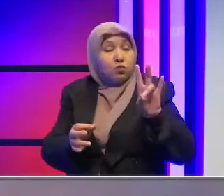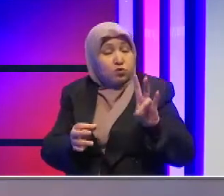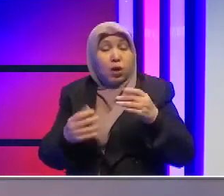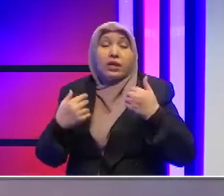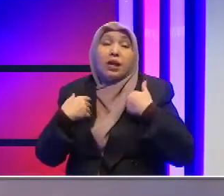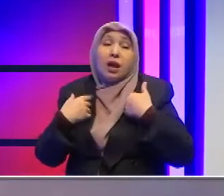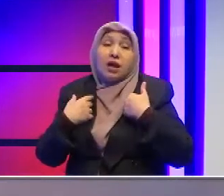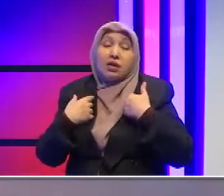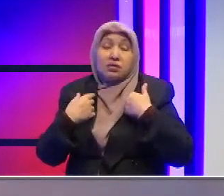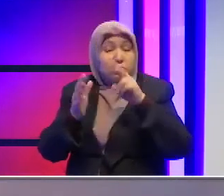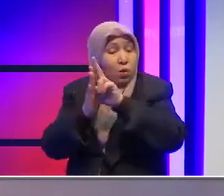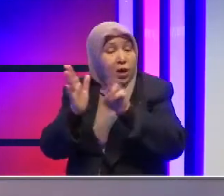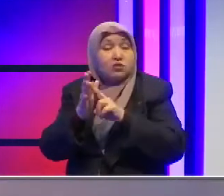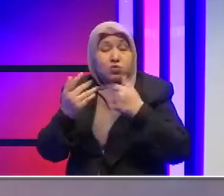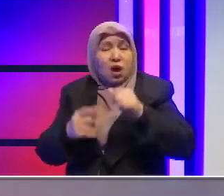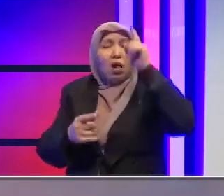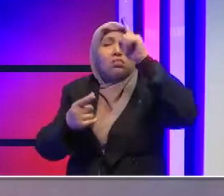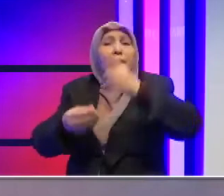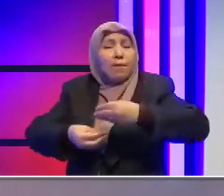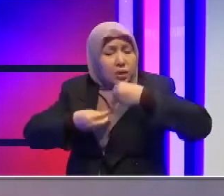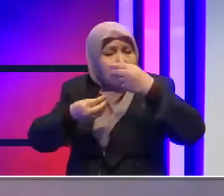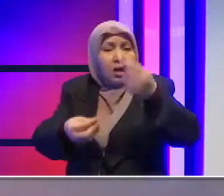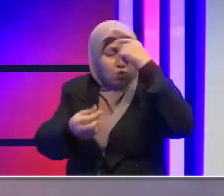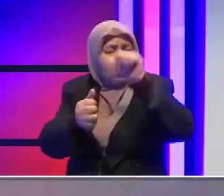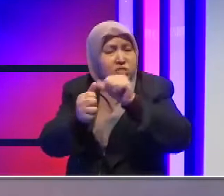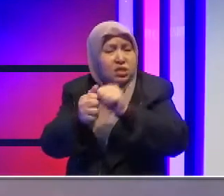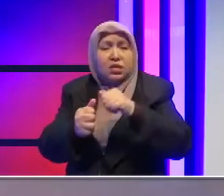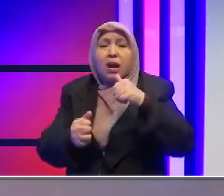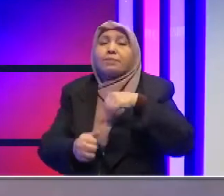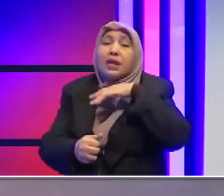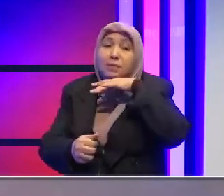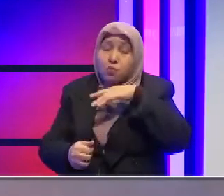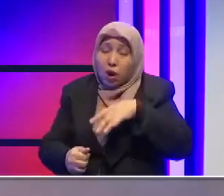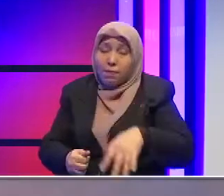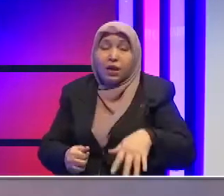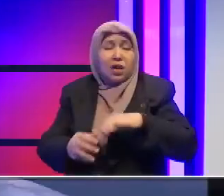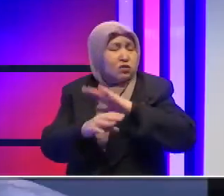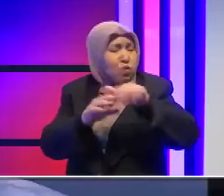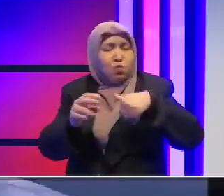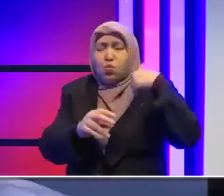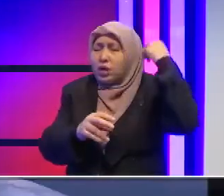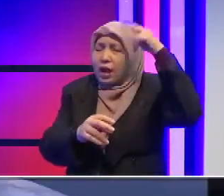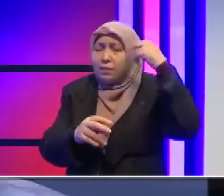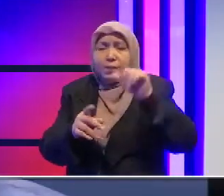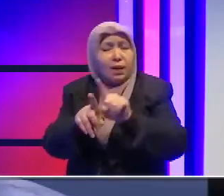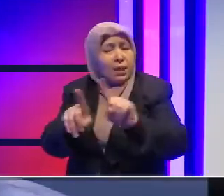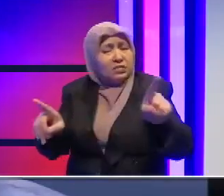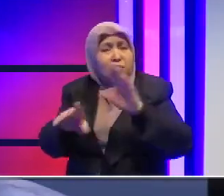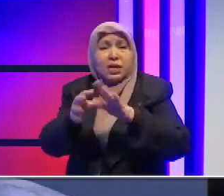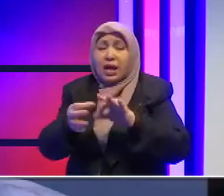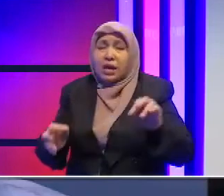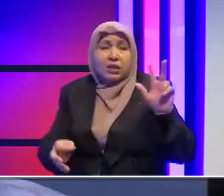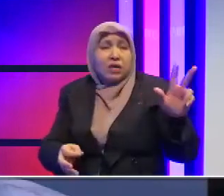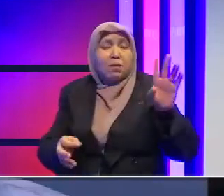merupakan syariat yang telah Allah datangkan bagi setiap nabi, termasuklah Nabi kita SAW. Cuma berbeza sikit pada ayat